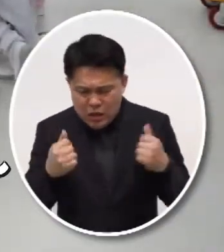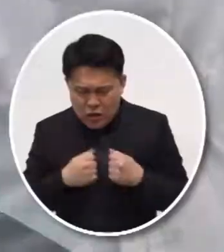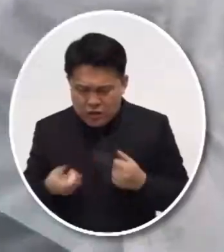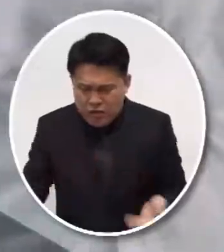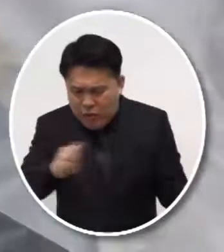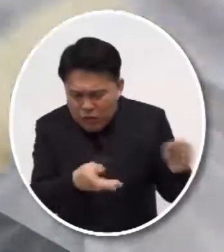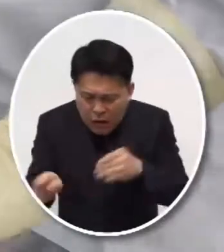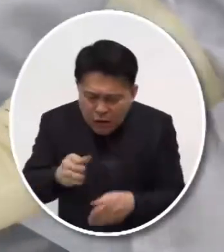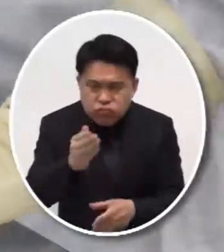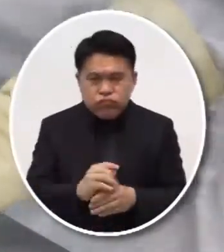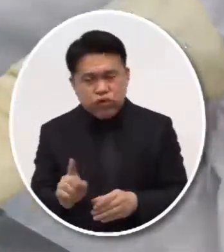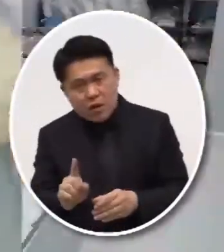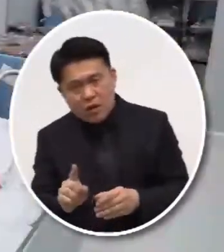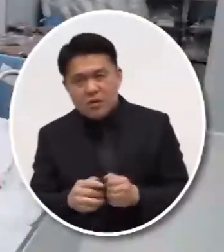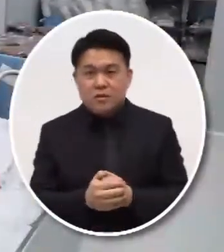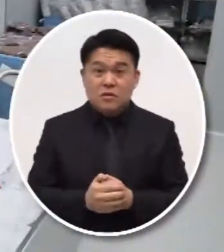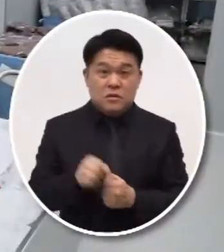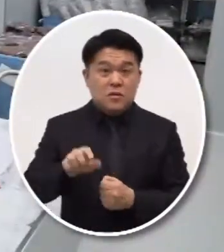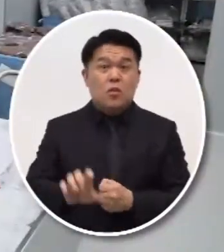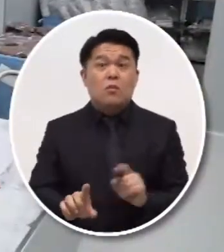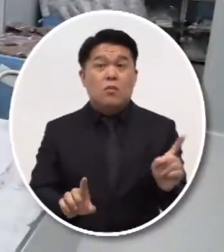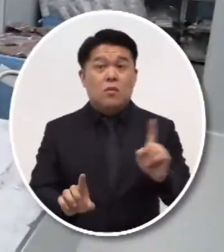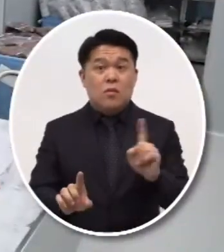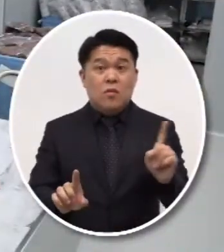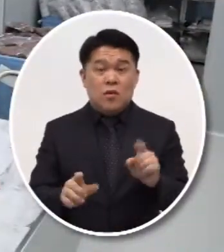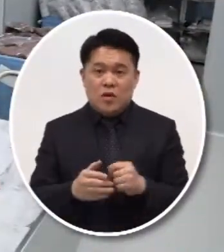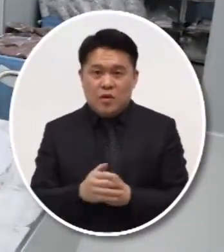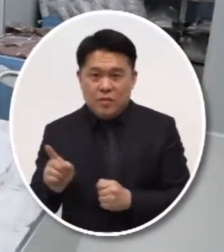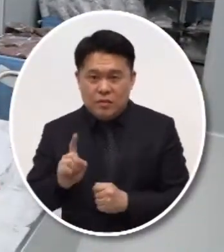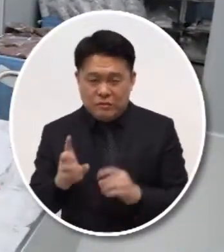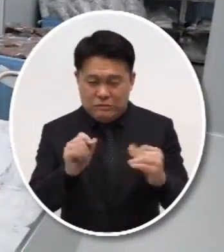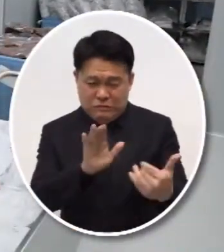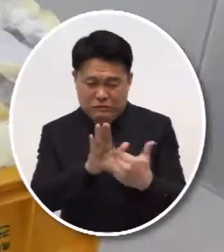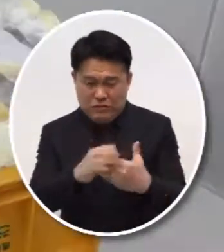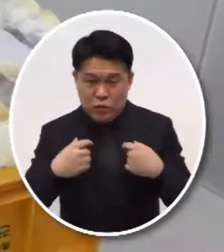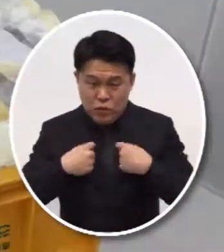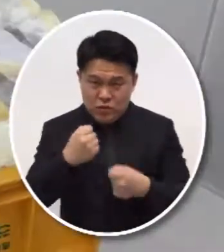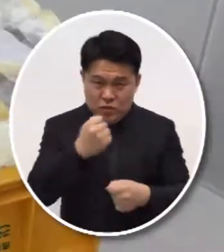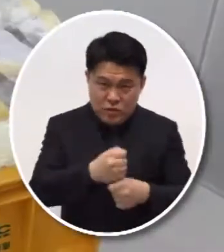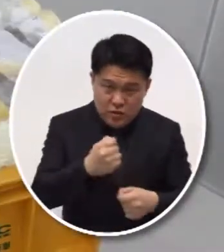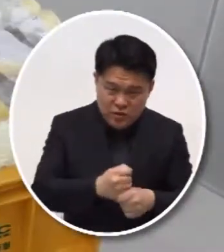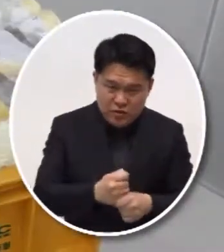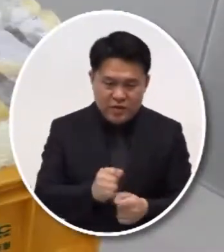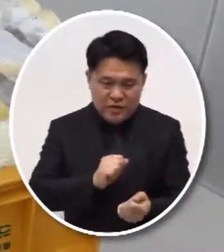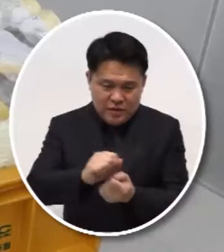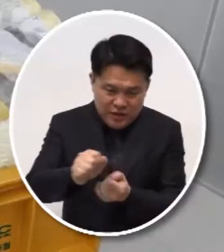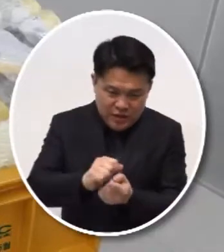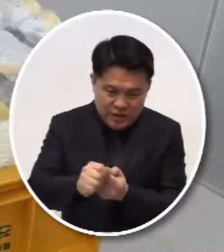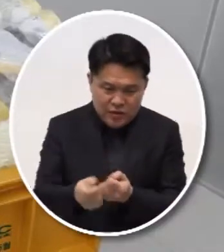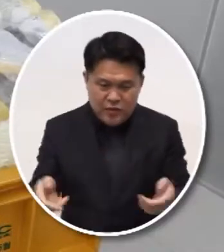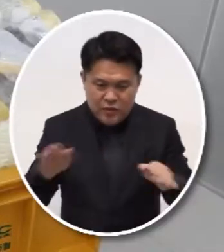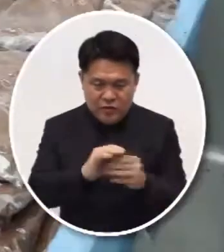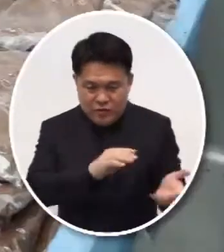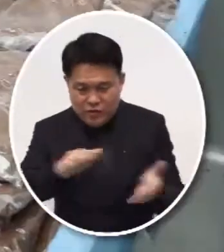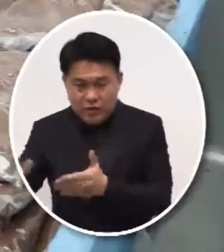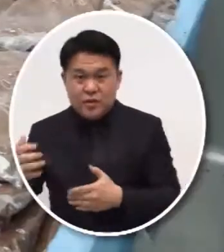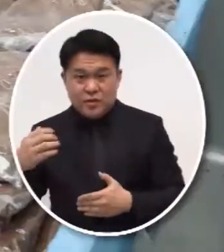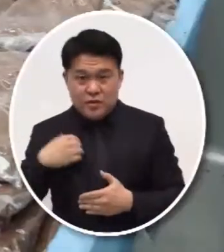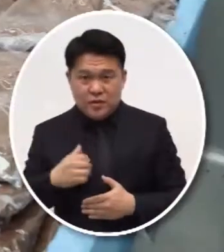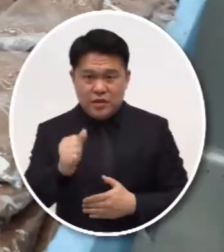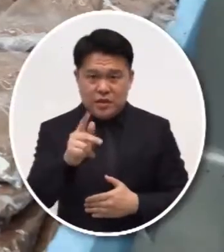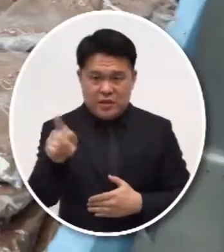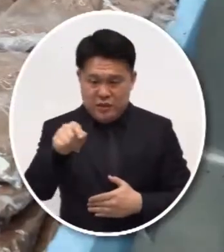있는 근로자들. 이곳은 방진복 제조부터 세탁, 포장, 유통 업무를 담당하는